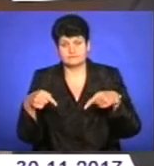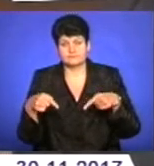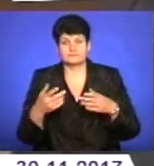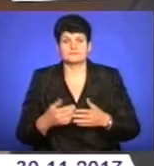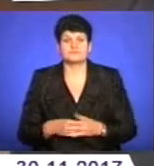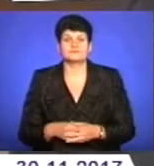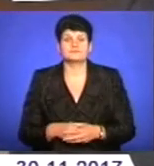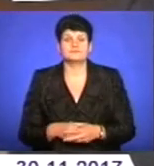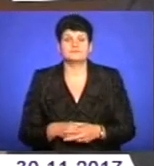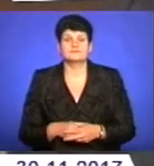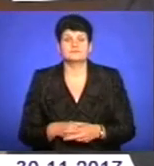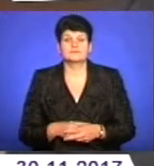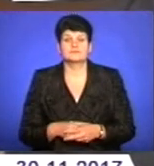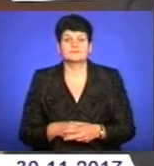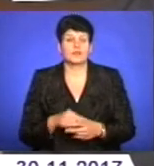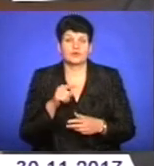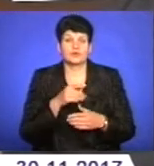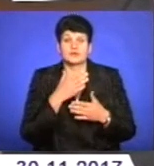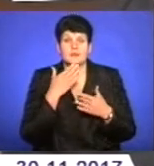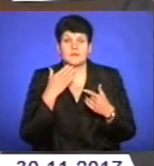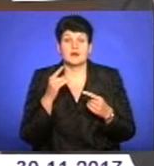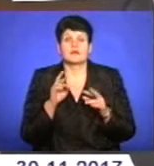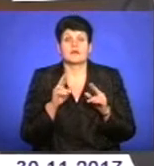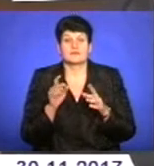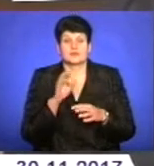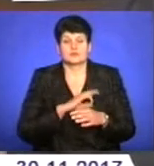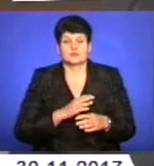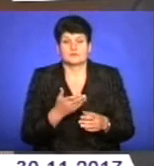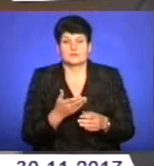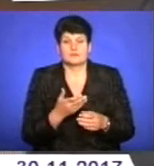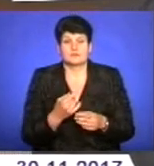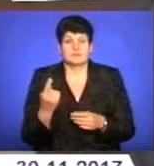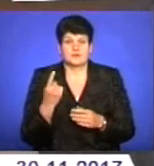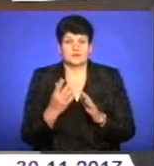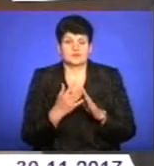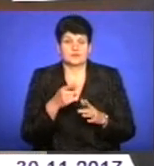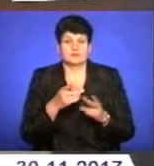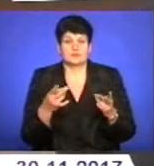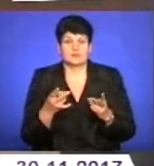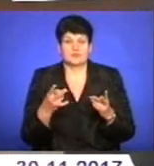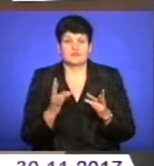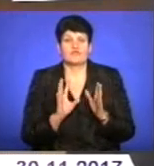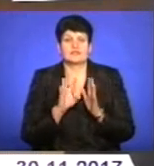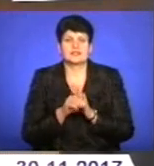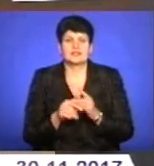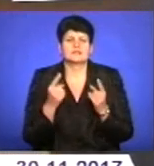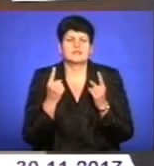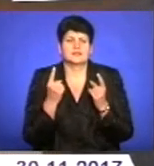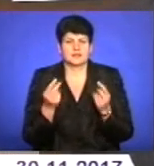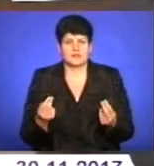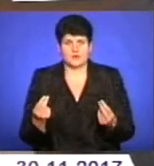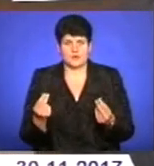споруди, і його немає під що використовувати. Воно, перш за все, потребує вкладення великих коштів,